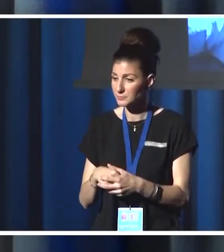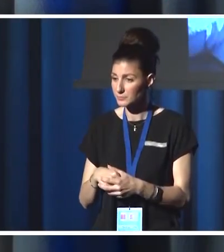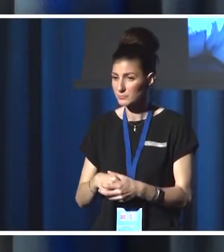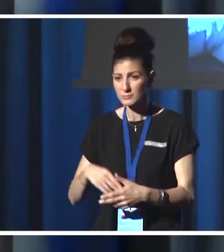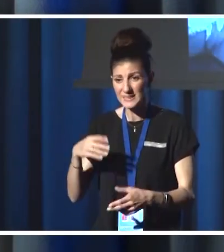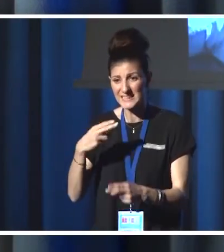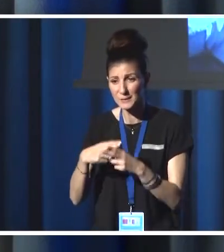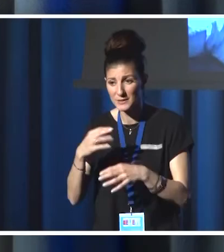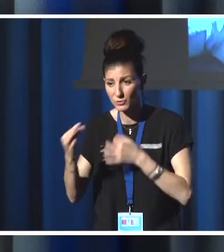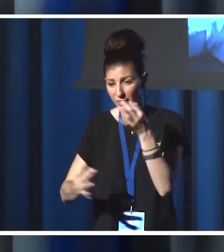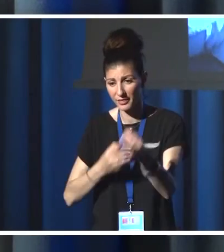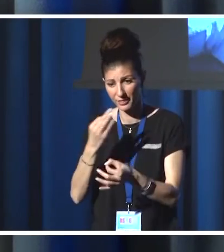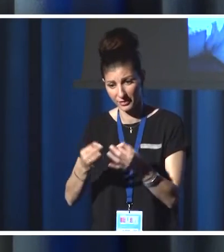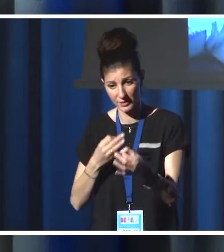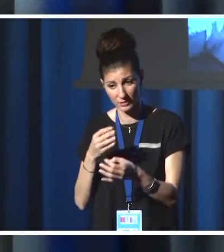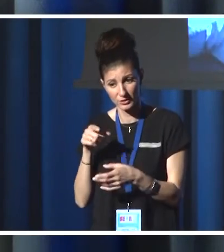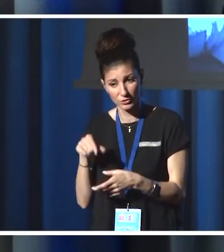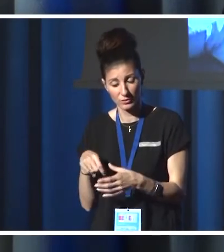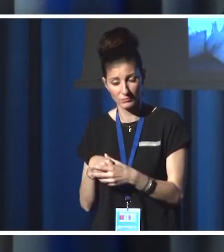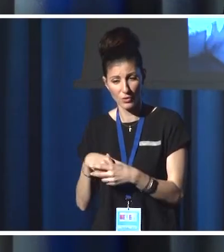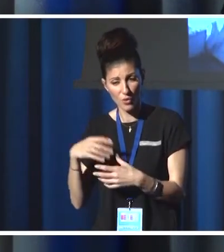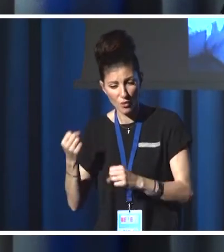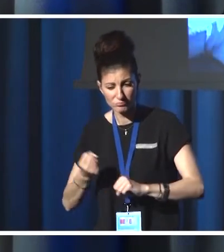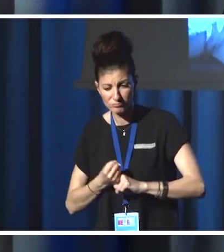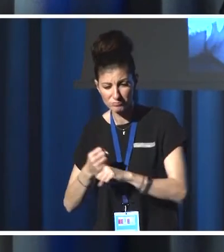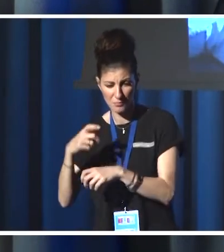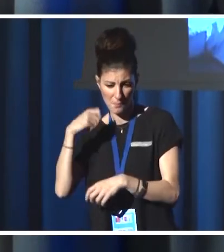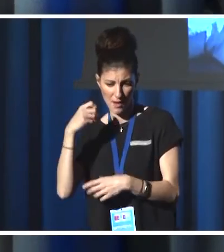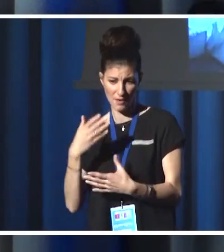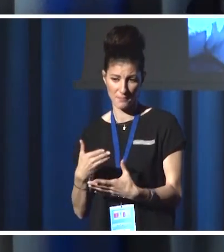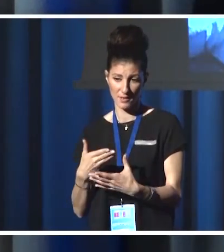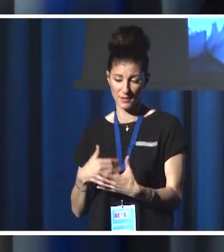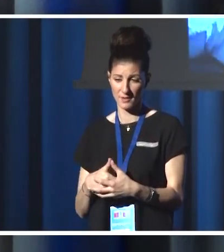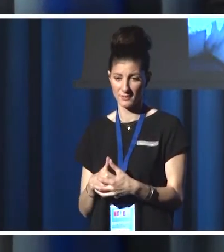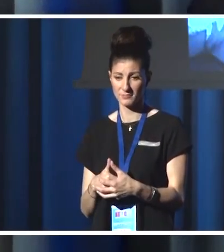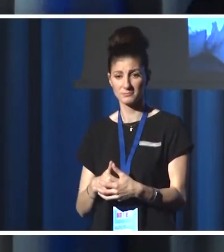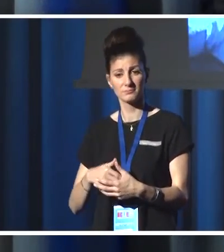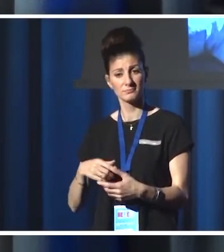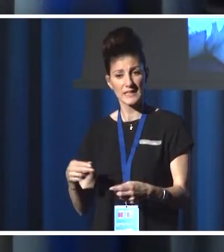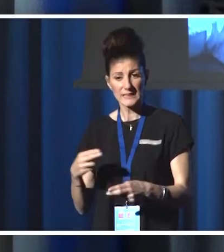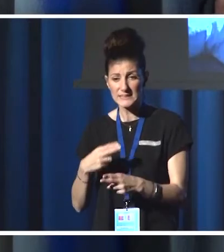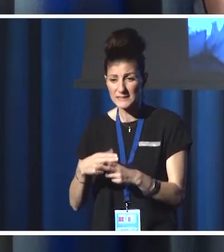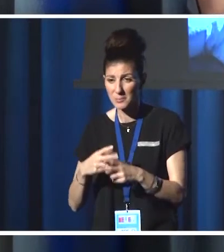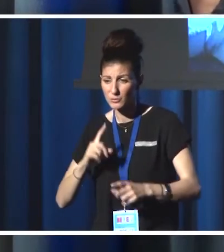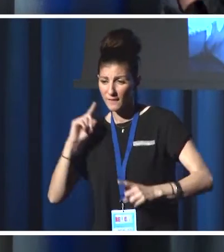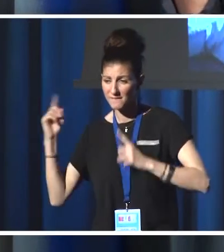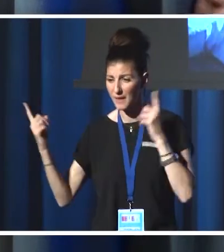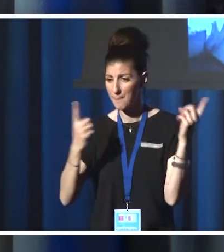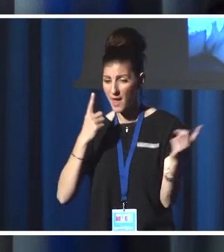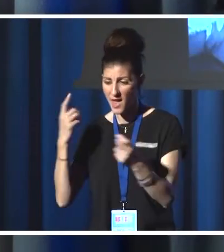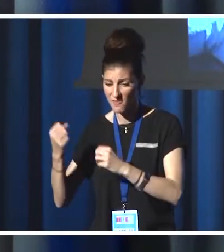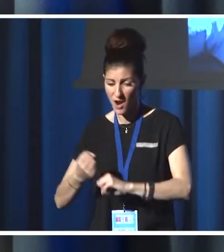κάποιες φορές και δίπλα σε αυτούς που θα προσπαθούνε είναι πολύ σημαντικό το περιβάλλον το οποίο